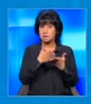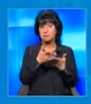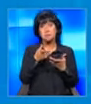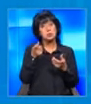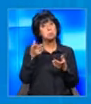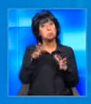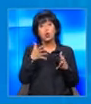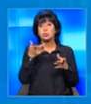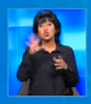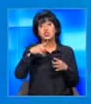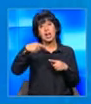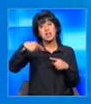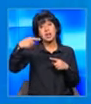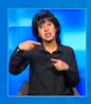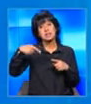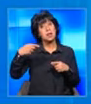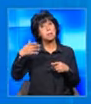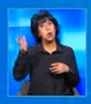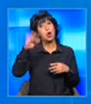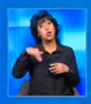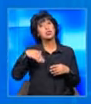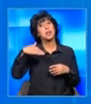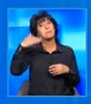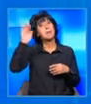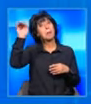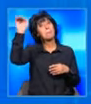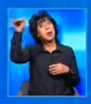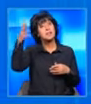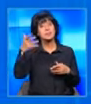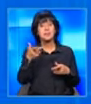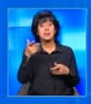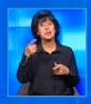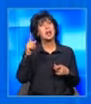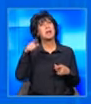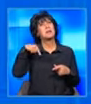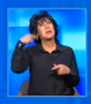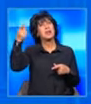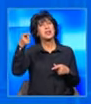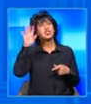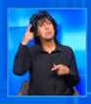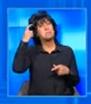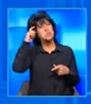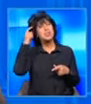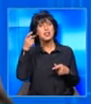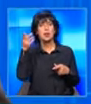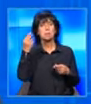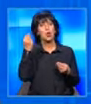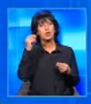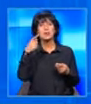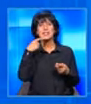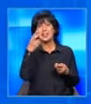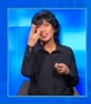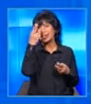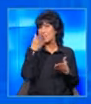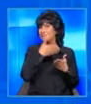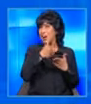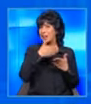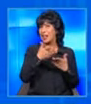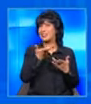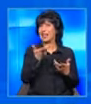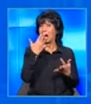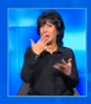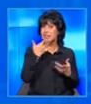знам, един ден ще се питаме как беше по-добре. Хартиено, машините или метагласуването, което може би